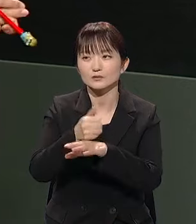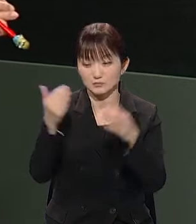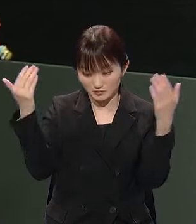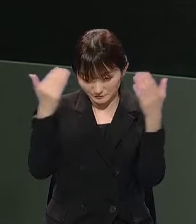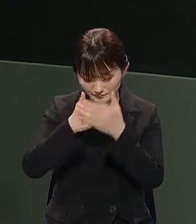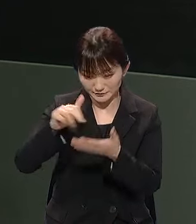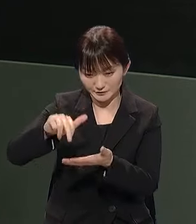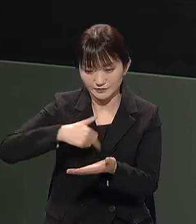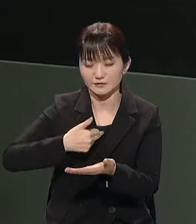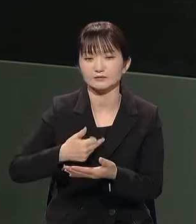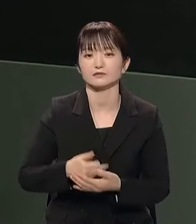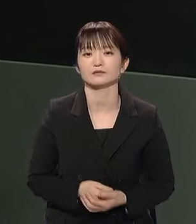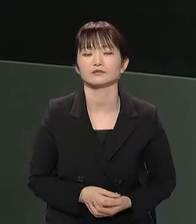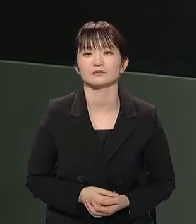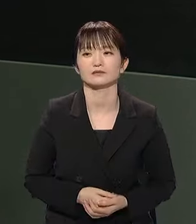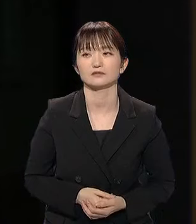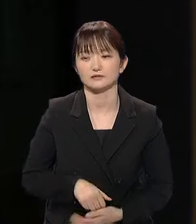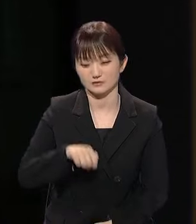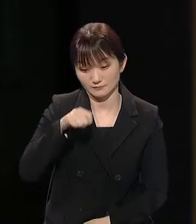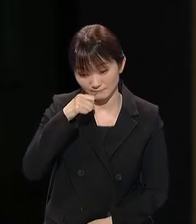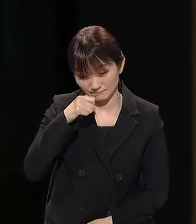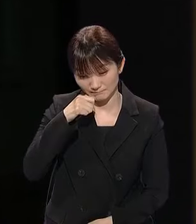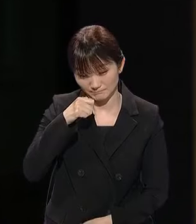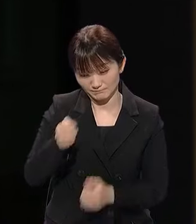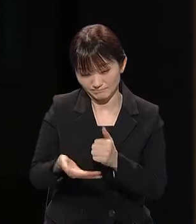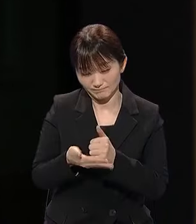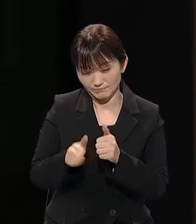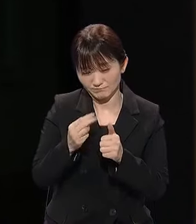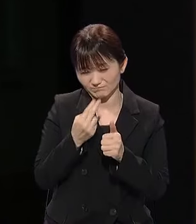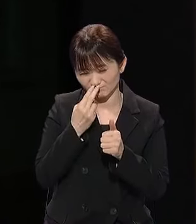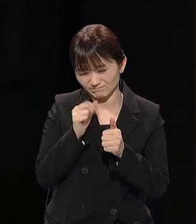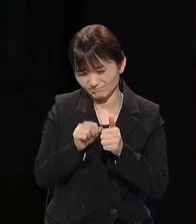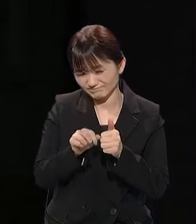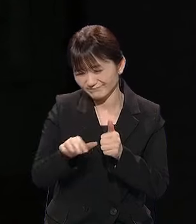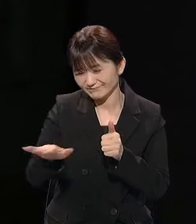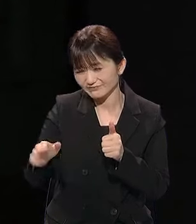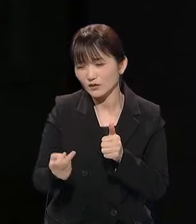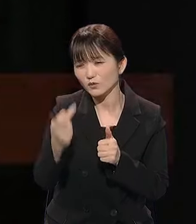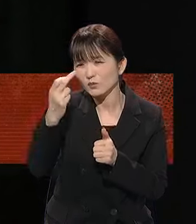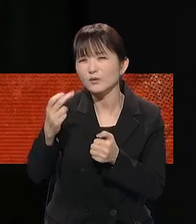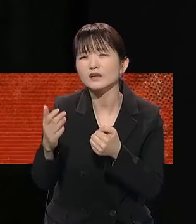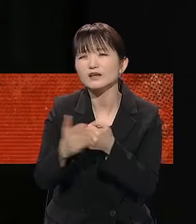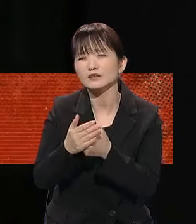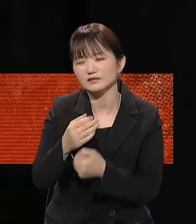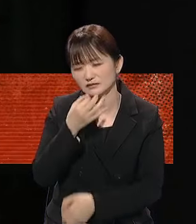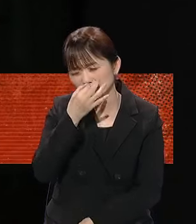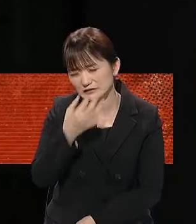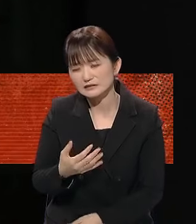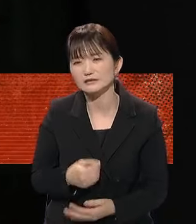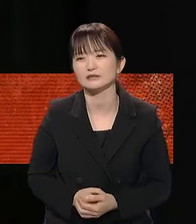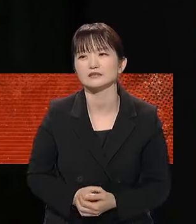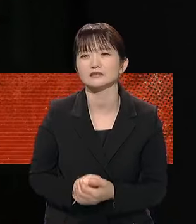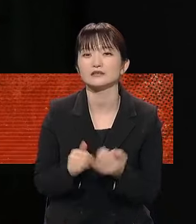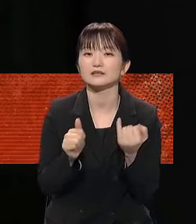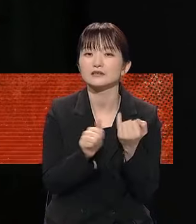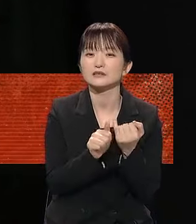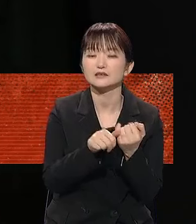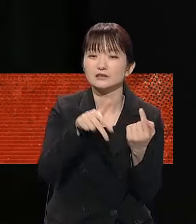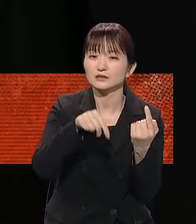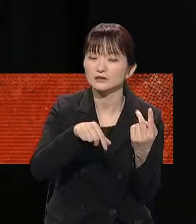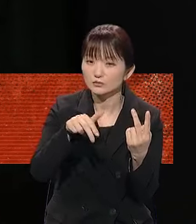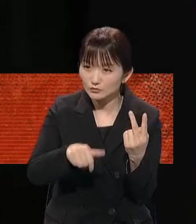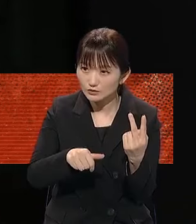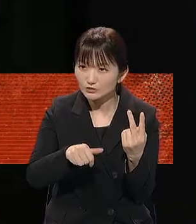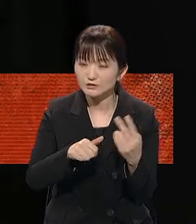카톡을 보내셨어요네 그 식사 중에도 가스 풍기는 오빠 때문에 너무 괴롭다는 사연인데요 사연자 부분은 한 1 2주에 한